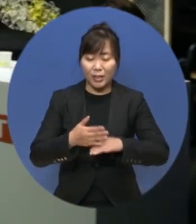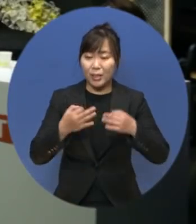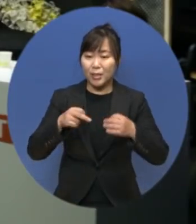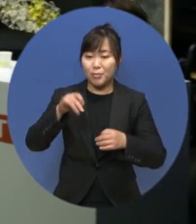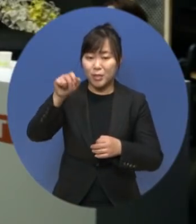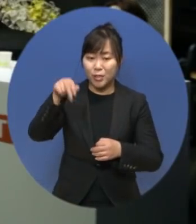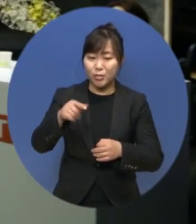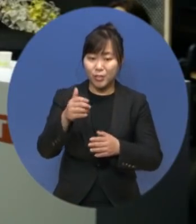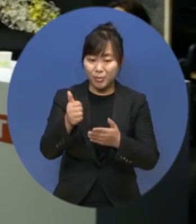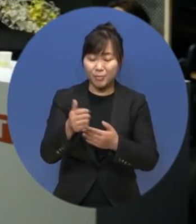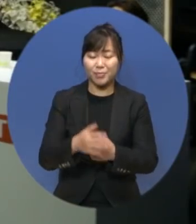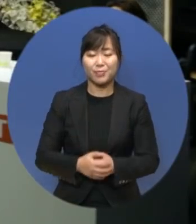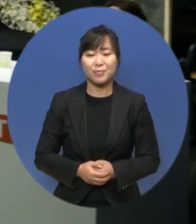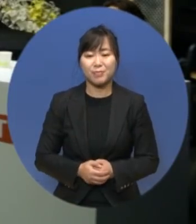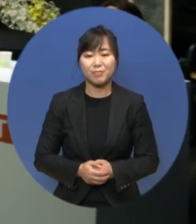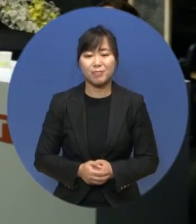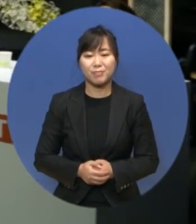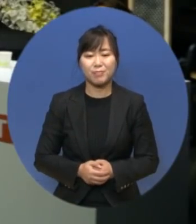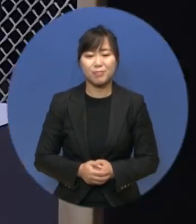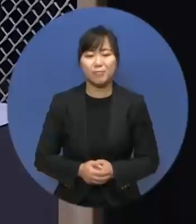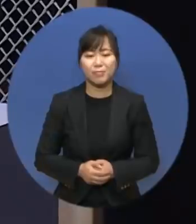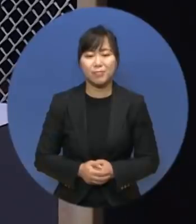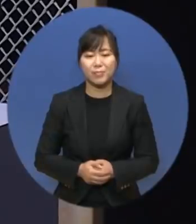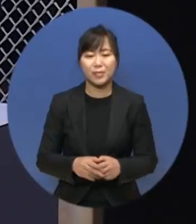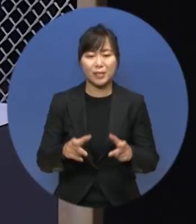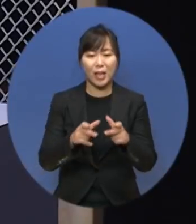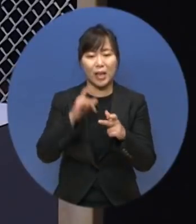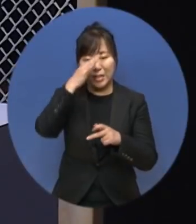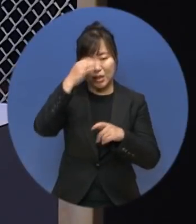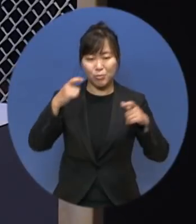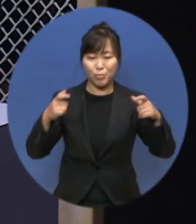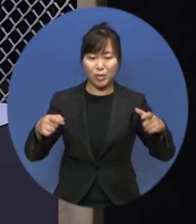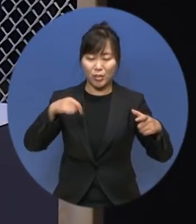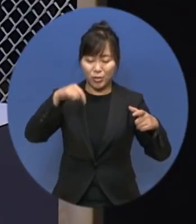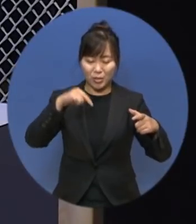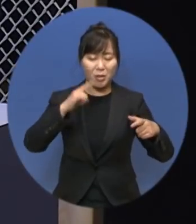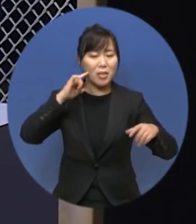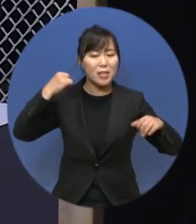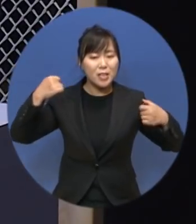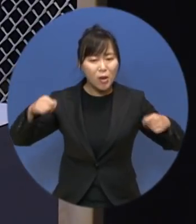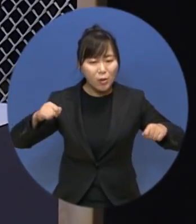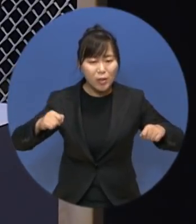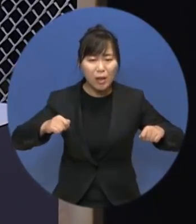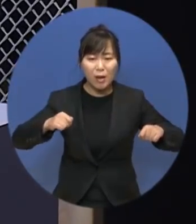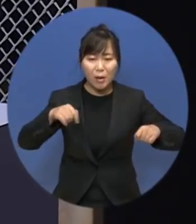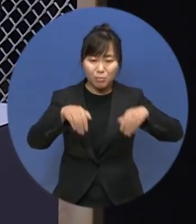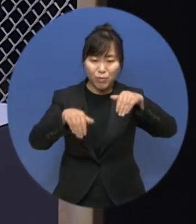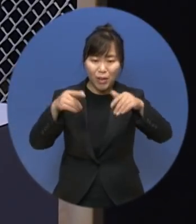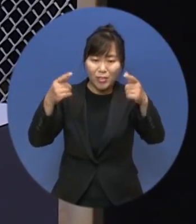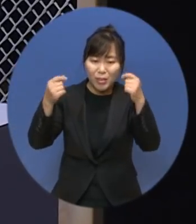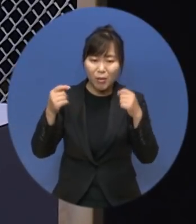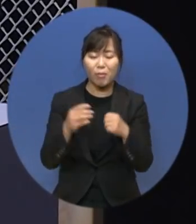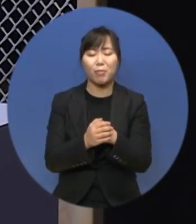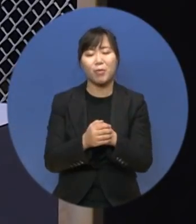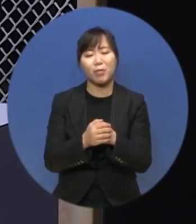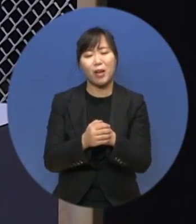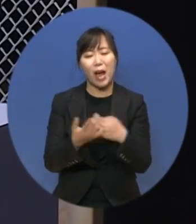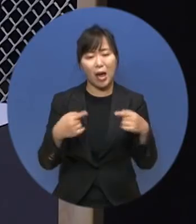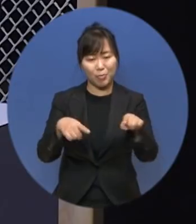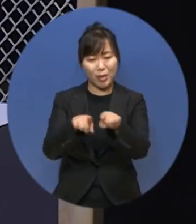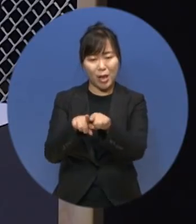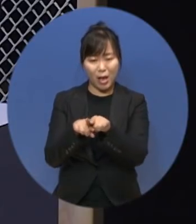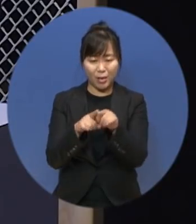김주수 대표님. 장애 예술 분야 중에서 연극이나 무용처럼 공동 작업을